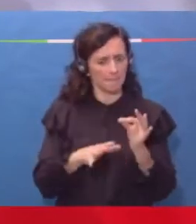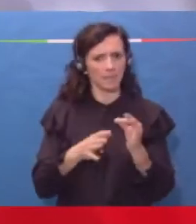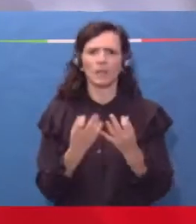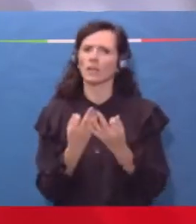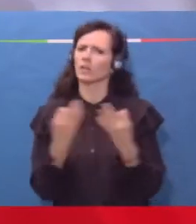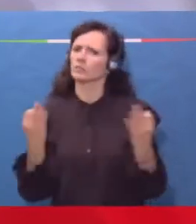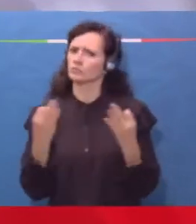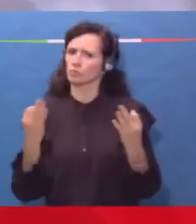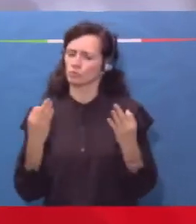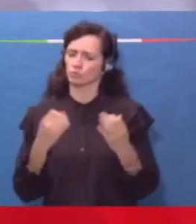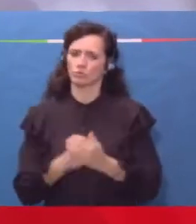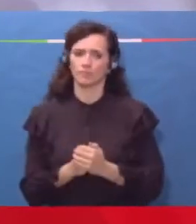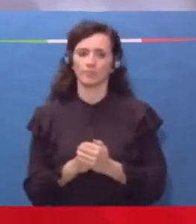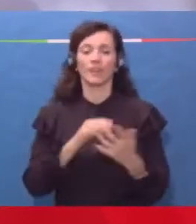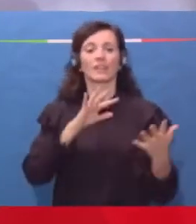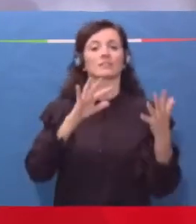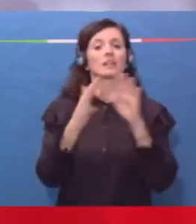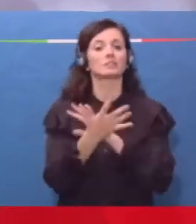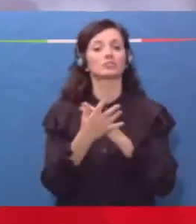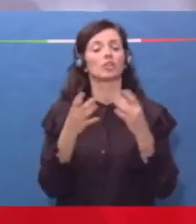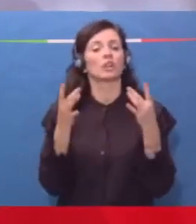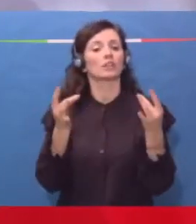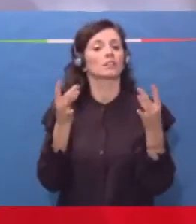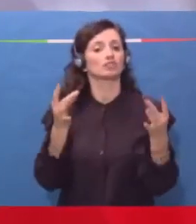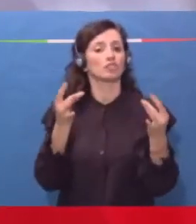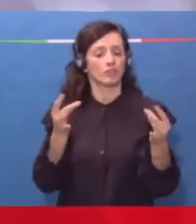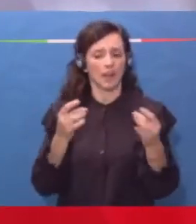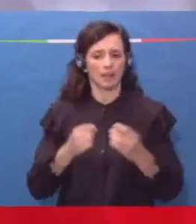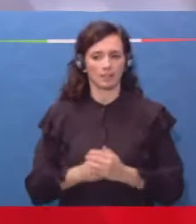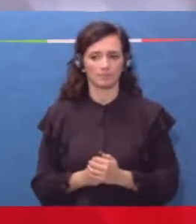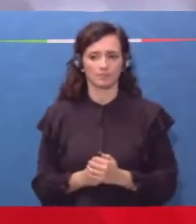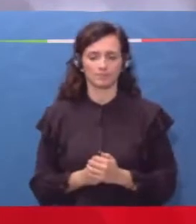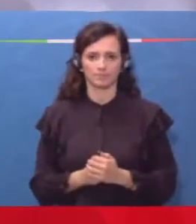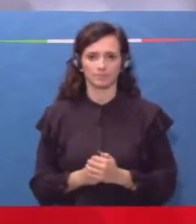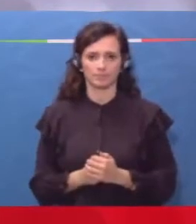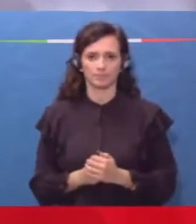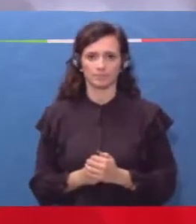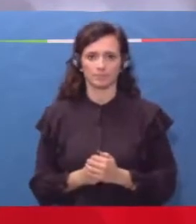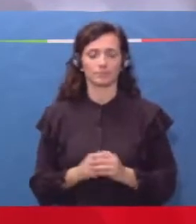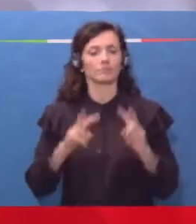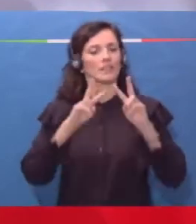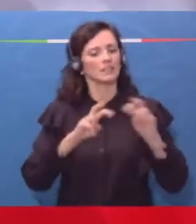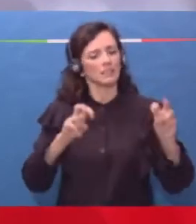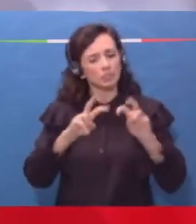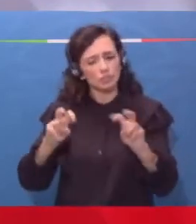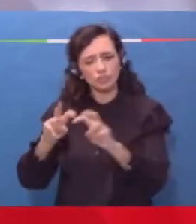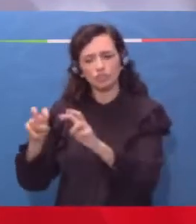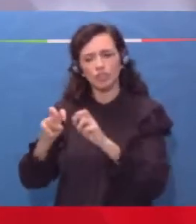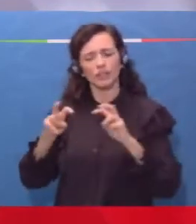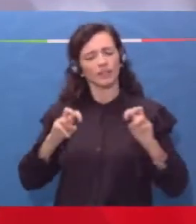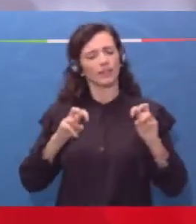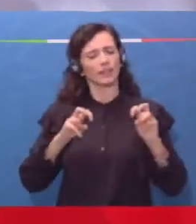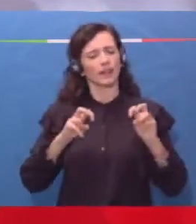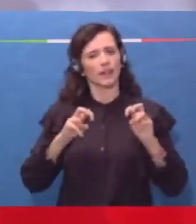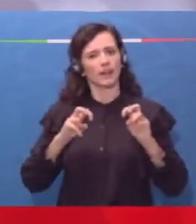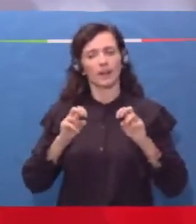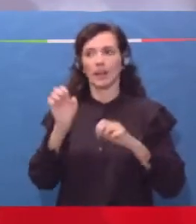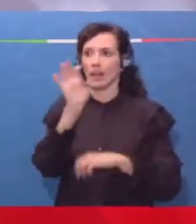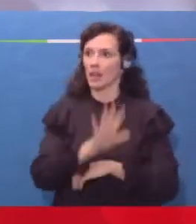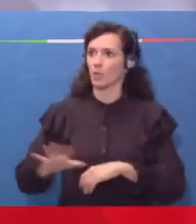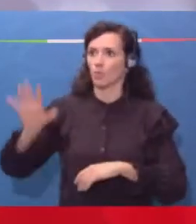Sono la transizione digitale. Sono anche la ricerca di una sovranità